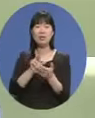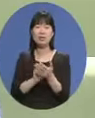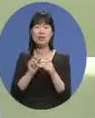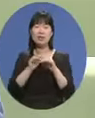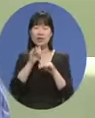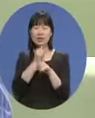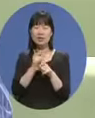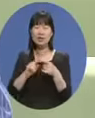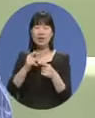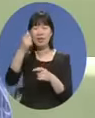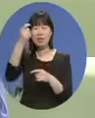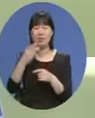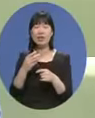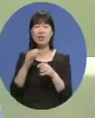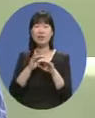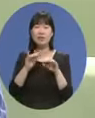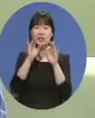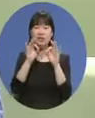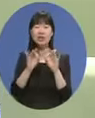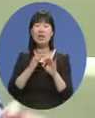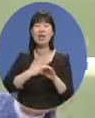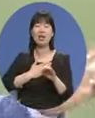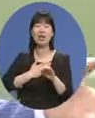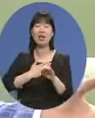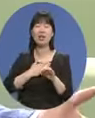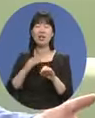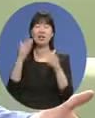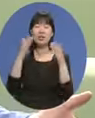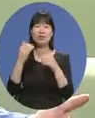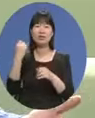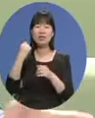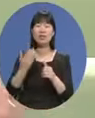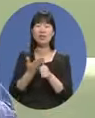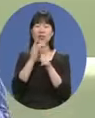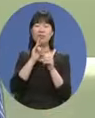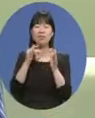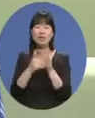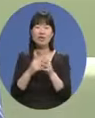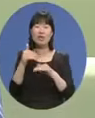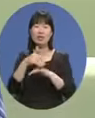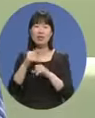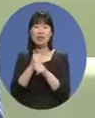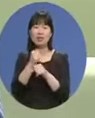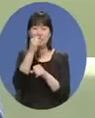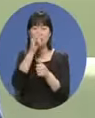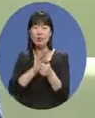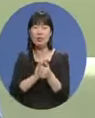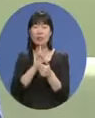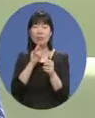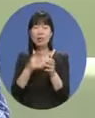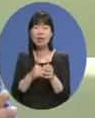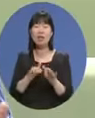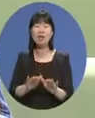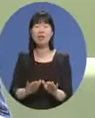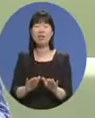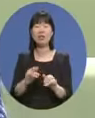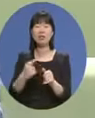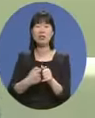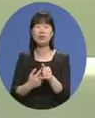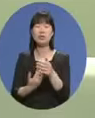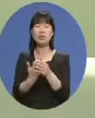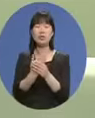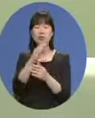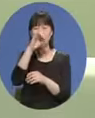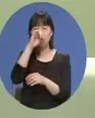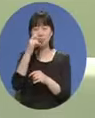푸는지, 몇 페이지 푸는지를 네. 알면은 집중력도 키울 수 있고 계획을 세우는 데도 도움이 되죠. 그러면 아이가 저절로